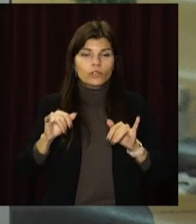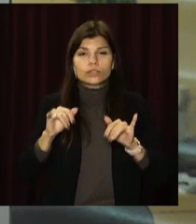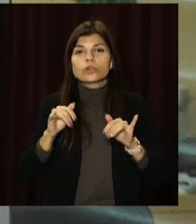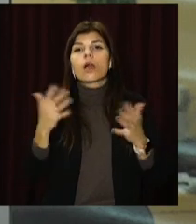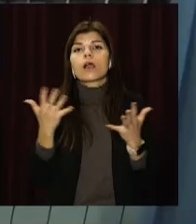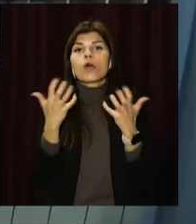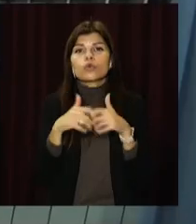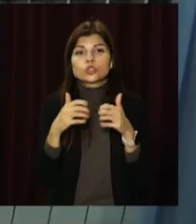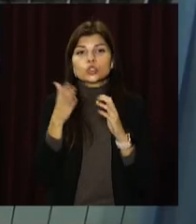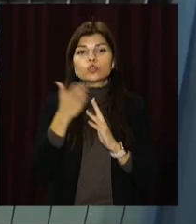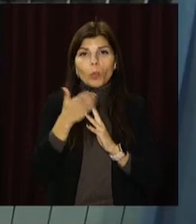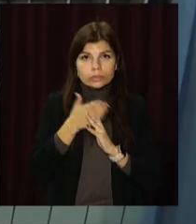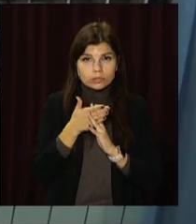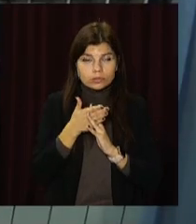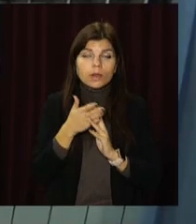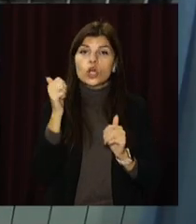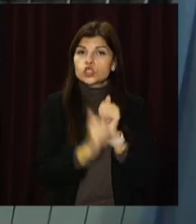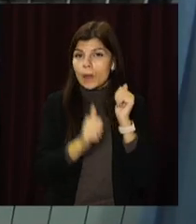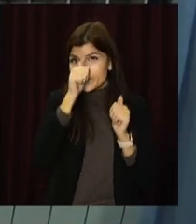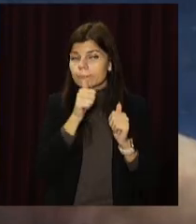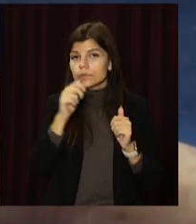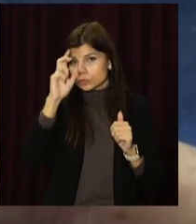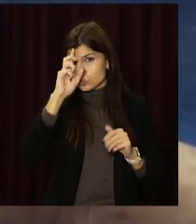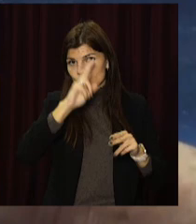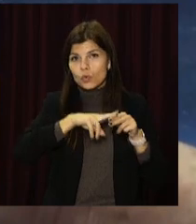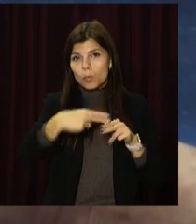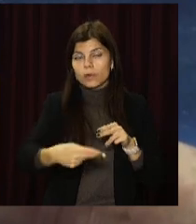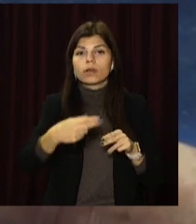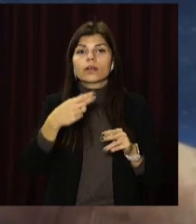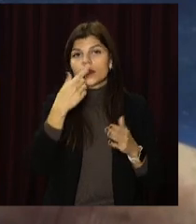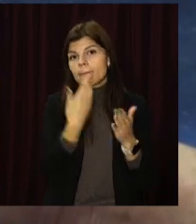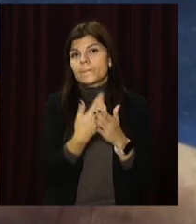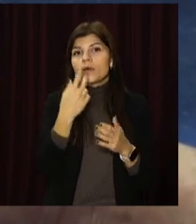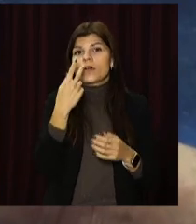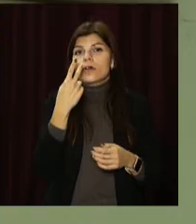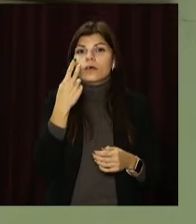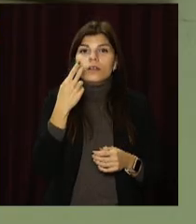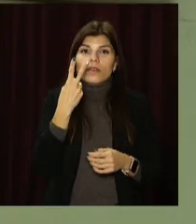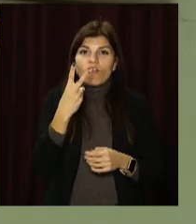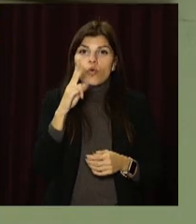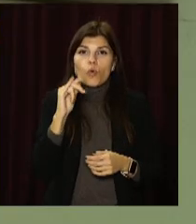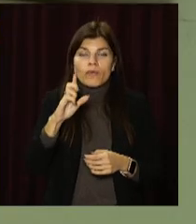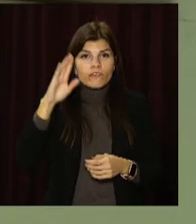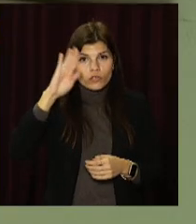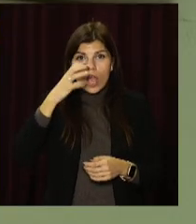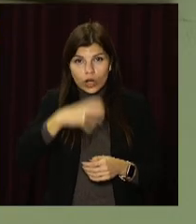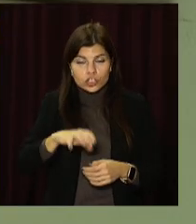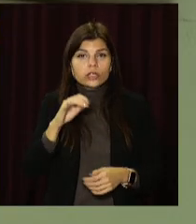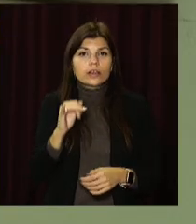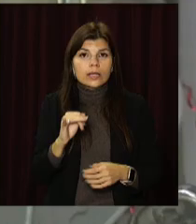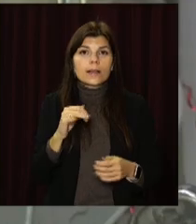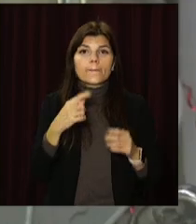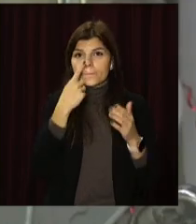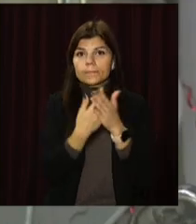яких нараховується субсидія. Щомісяця держава компенсуватиме оплату майже 2,5 кубів гарячої води та